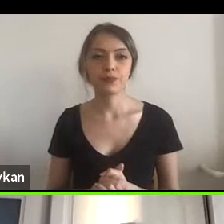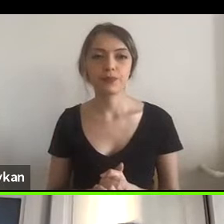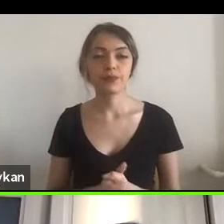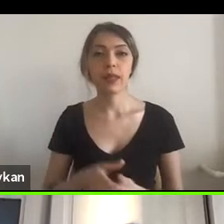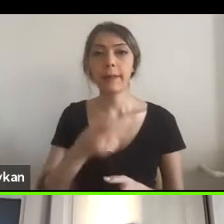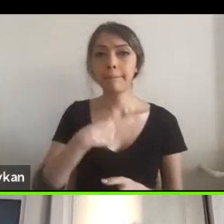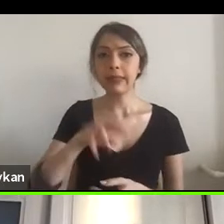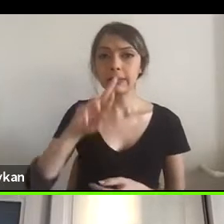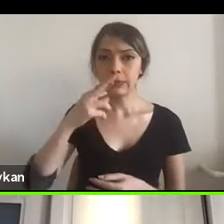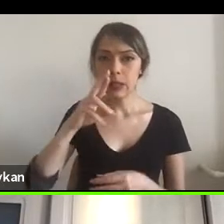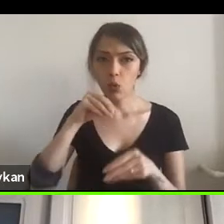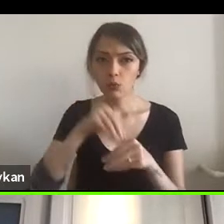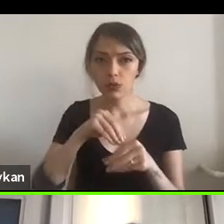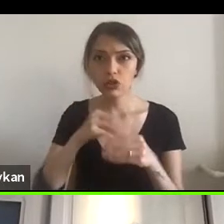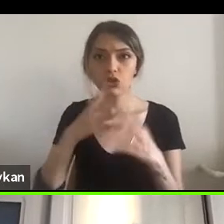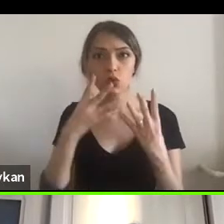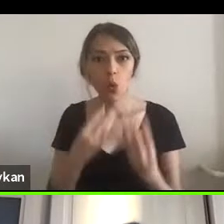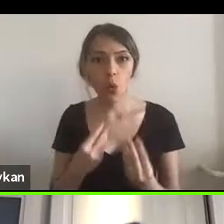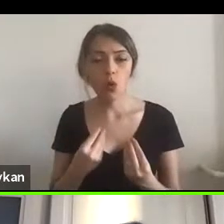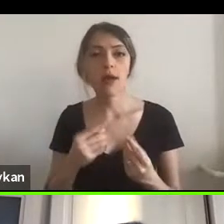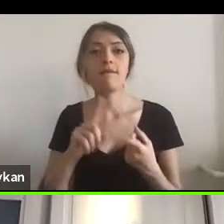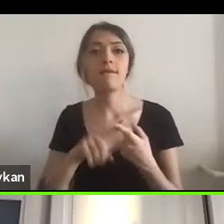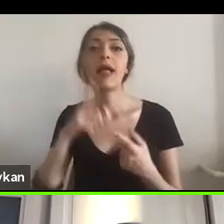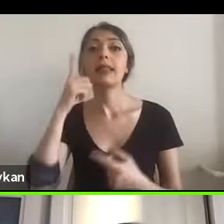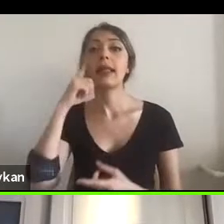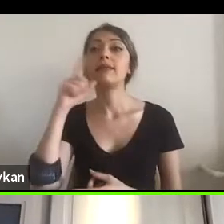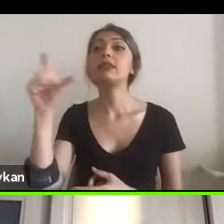Bizim raporumuzda olup hükümetin cevap